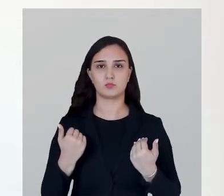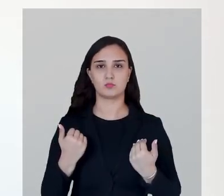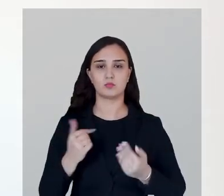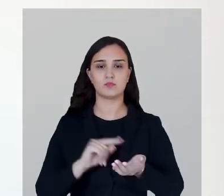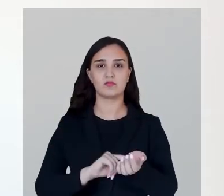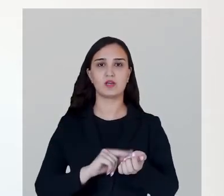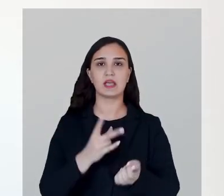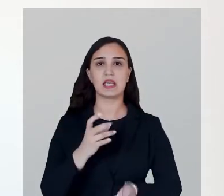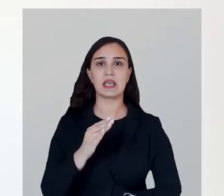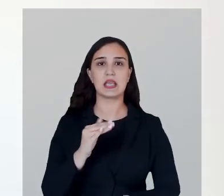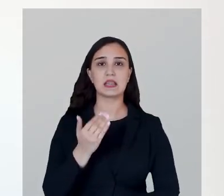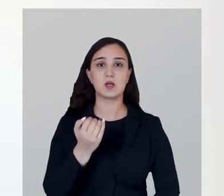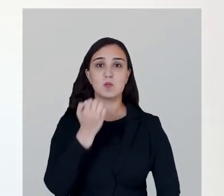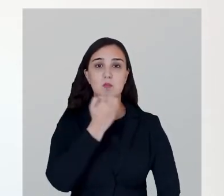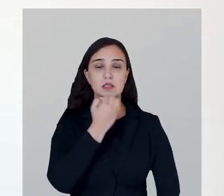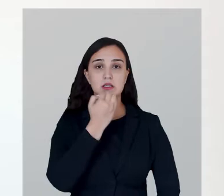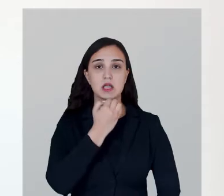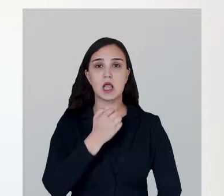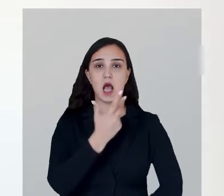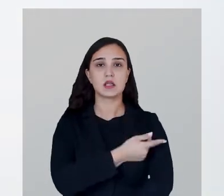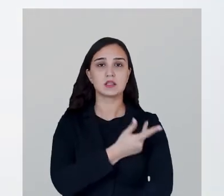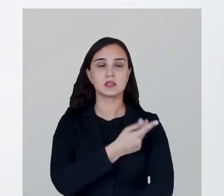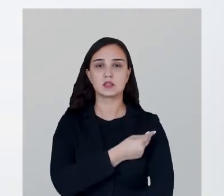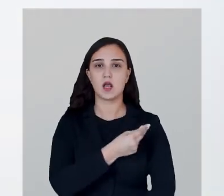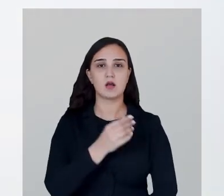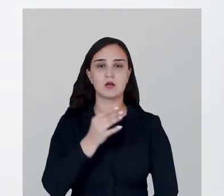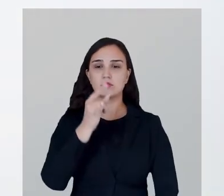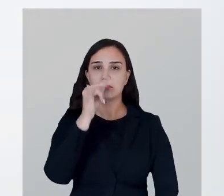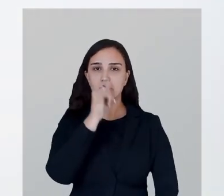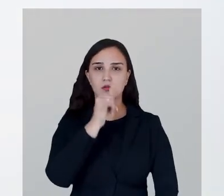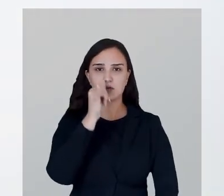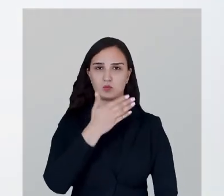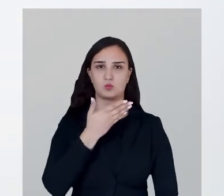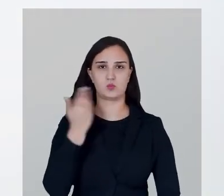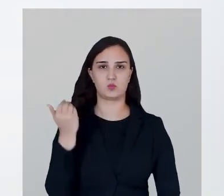გავლენას გენეტიკურ მასალაზე და აცრა